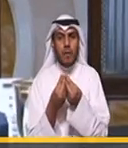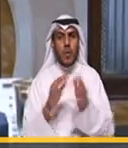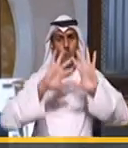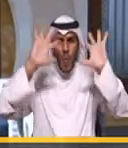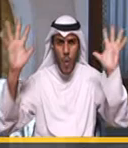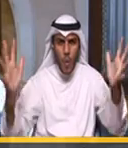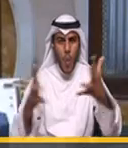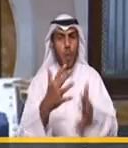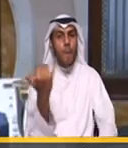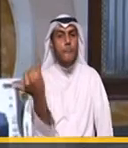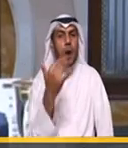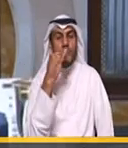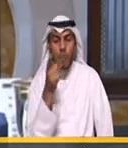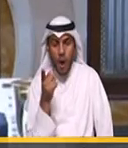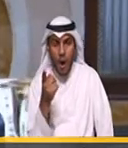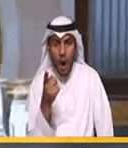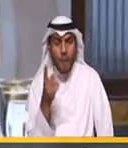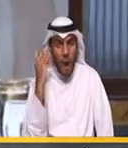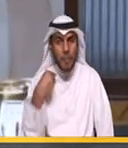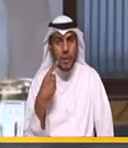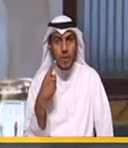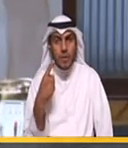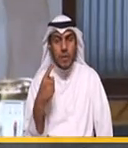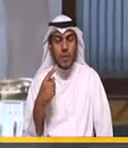كل شاب يريد أن